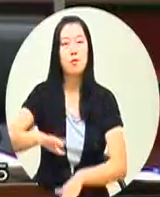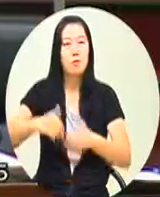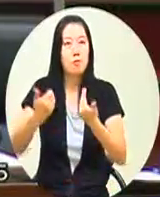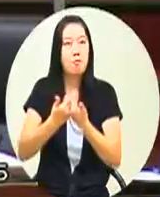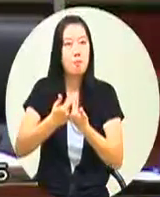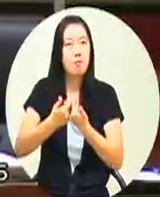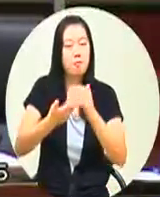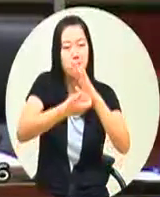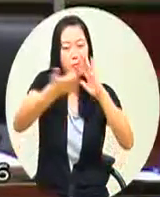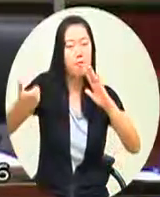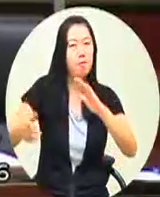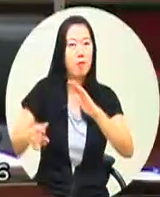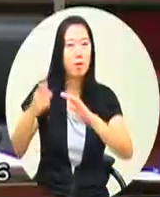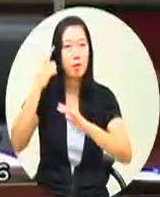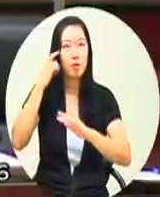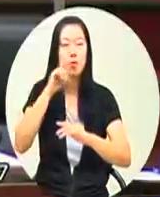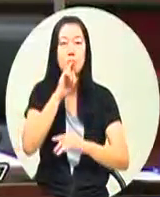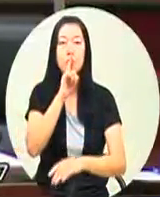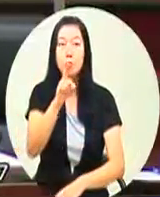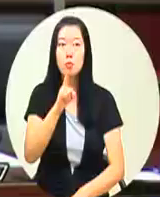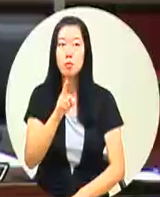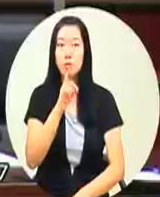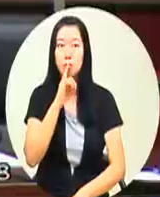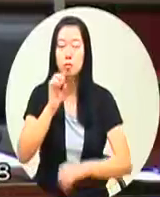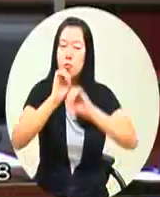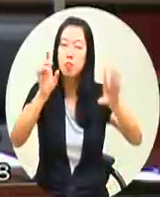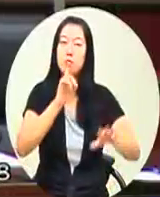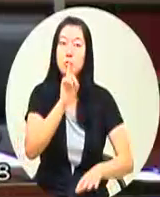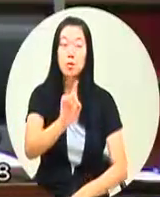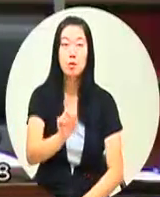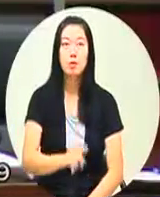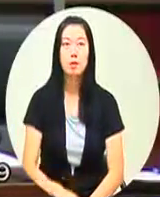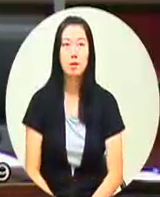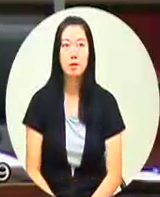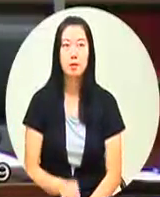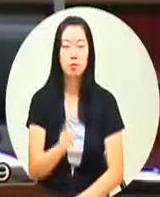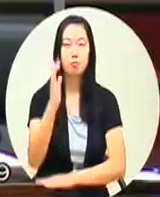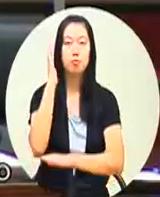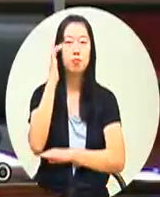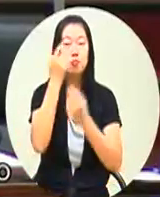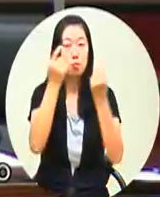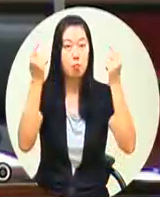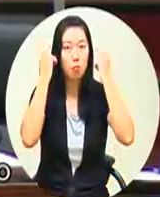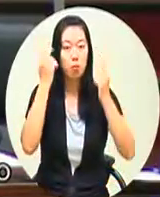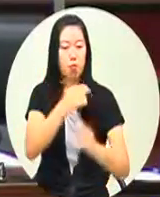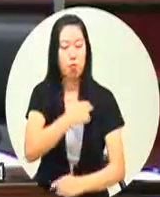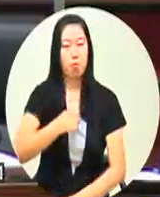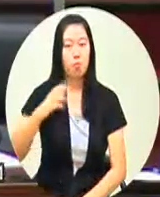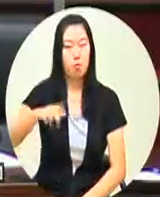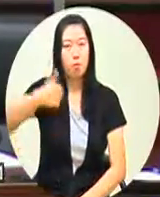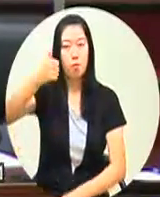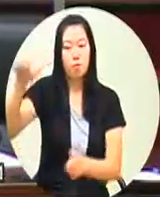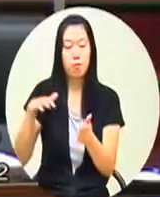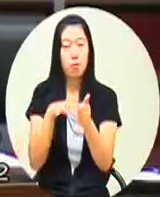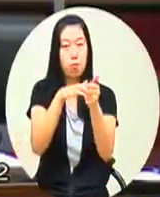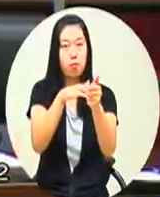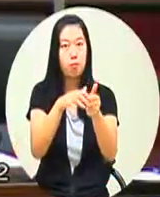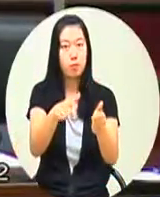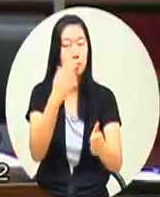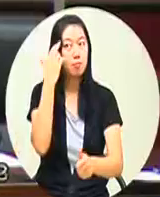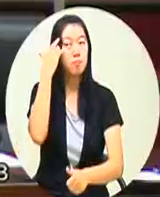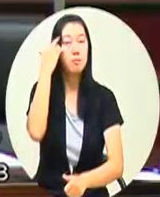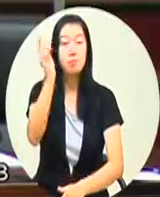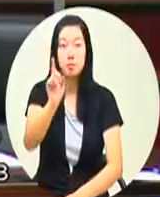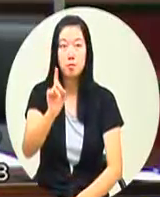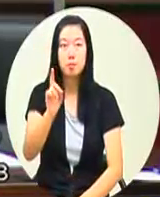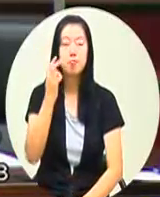有一个集体性的论述了，是由那个政大的徐世荣教授带队，他的主张是宪